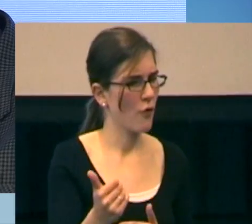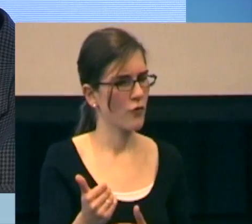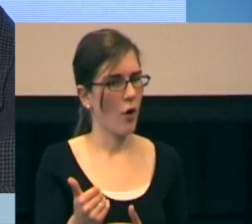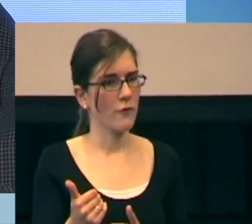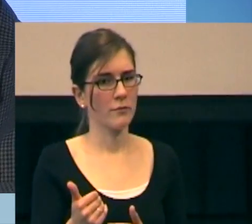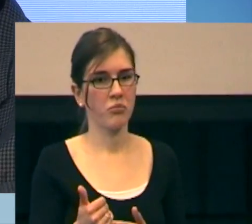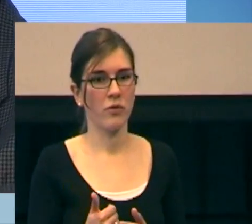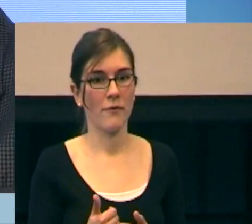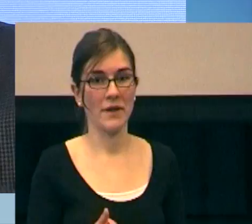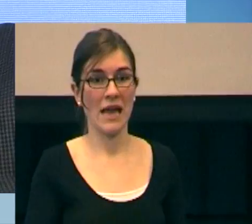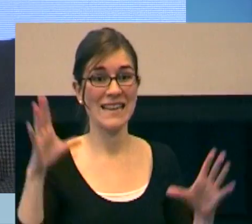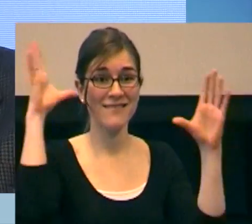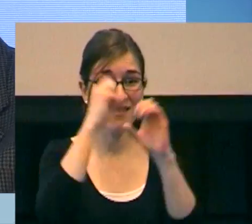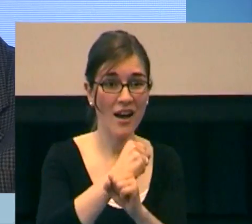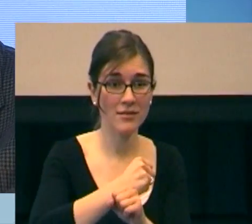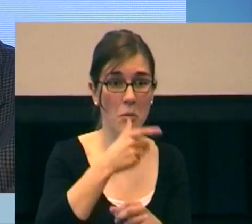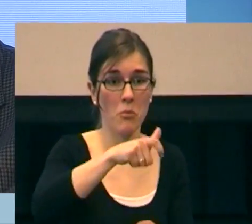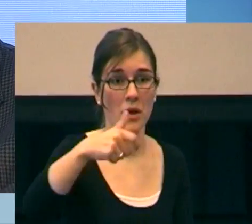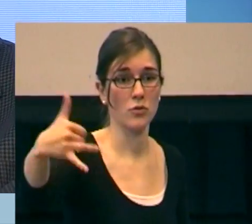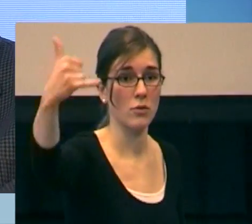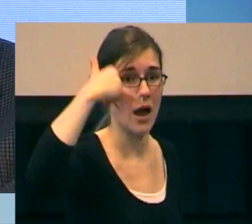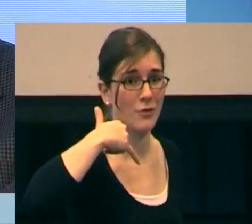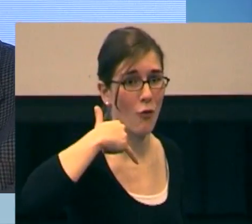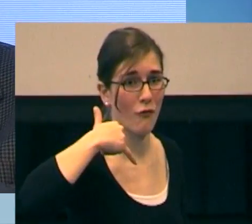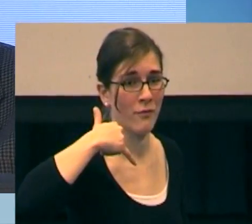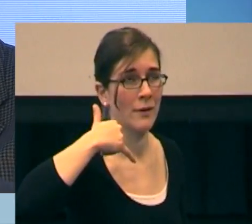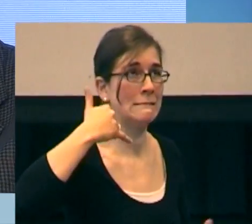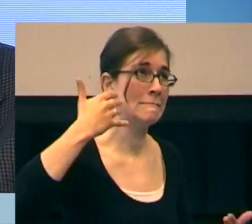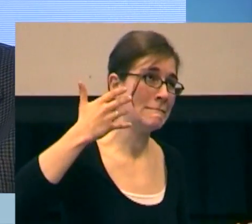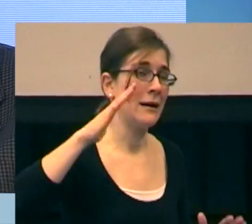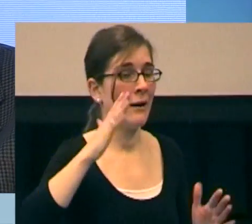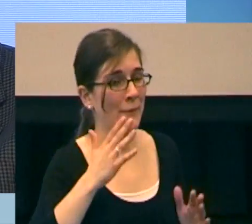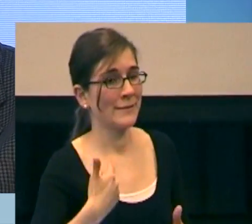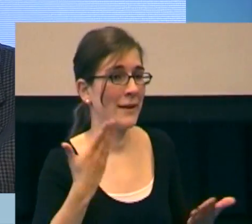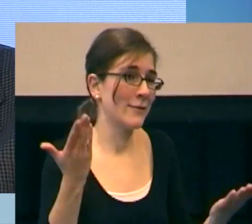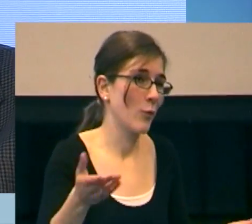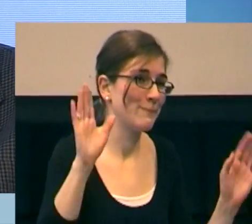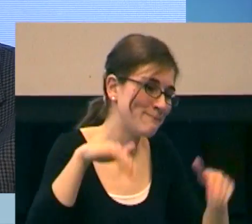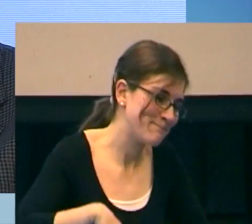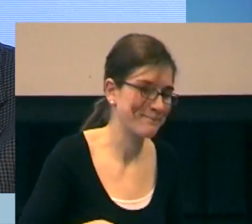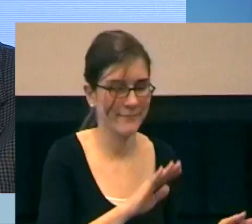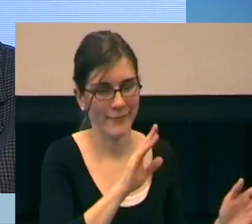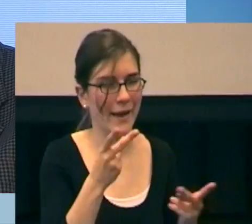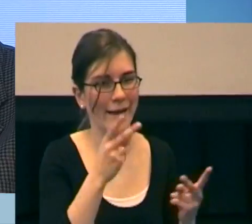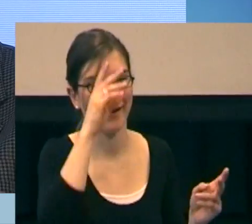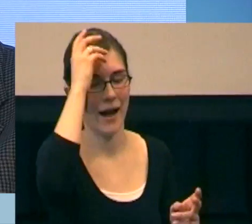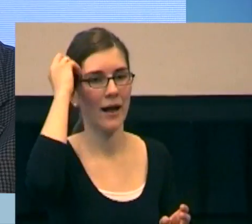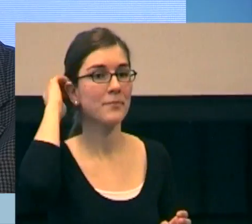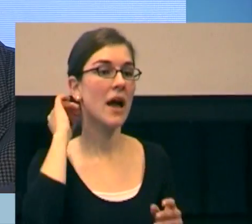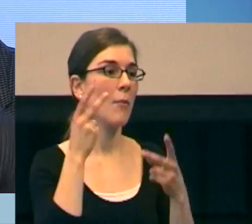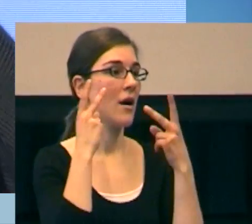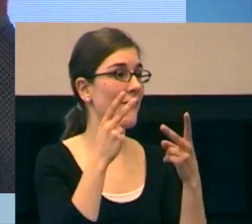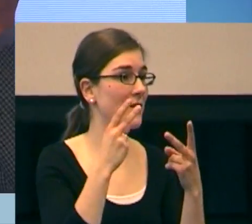Mitternacht möchte es nur nicht dass es zur Regel wird aber eine hervorragende Informationsquelle sind die